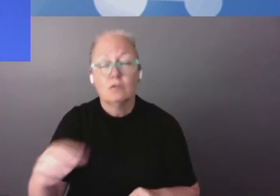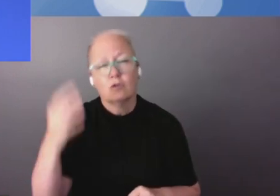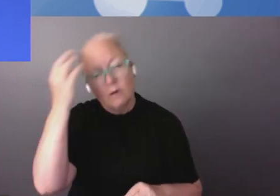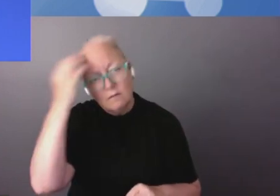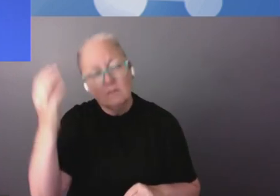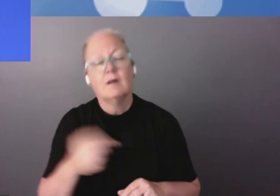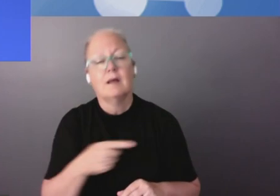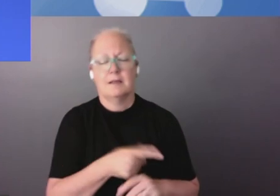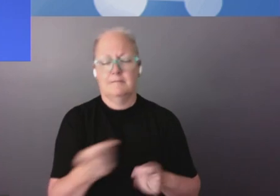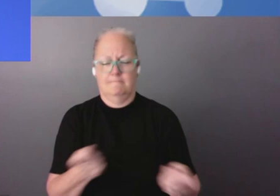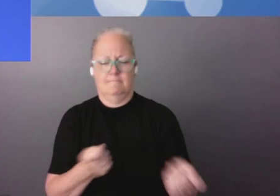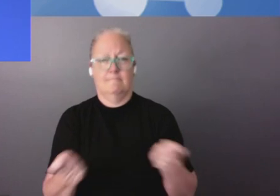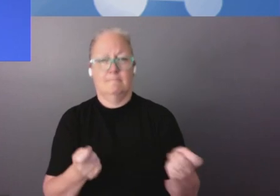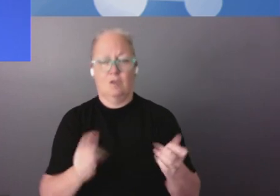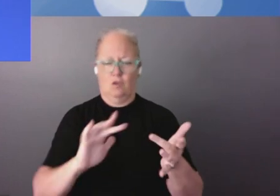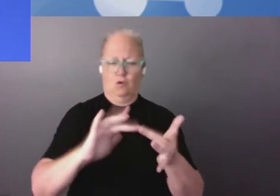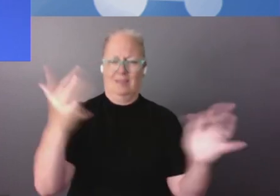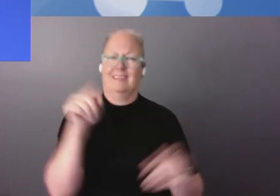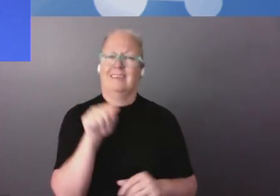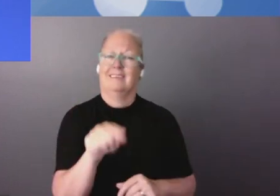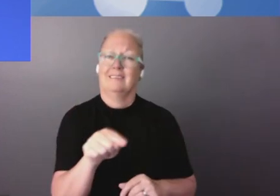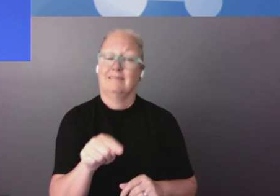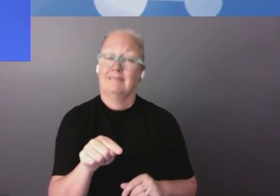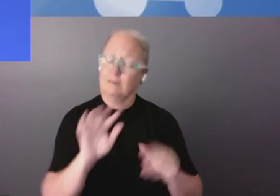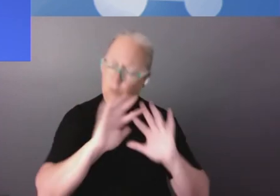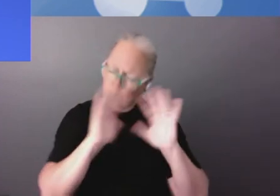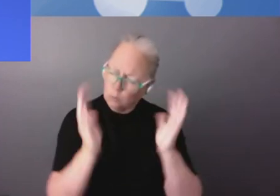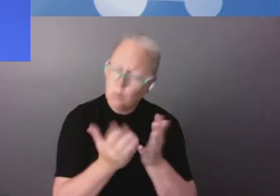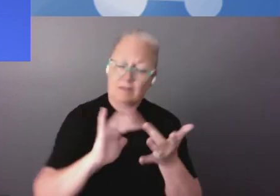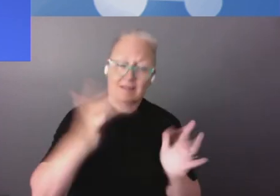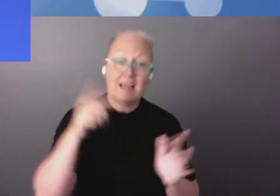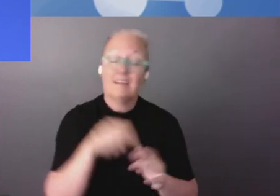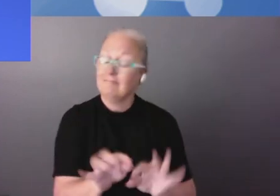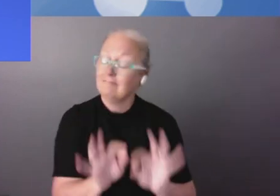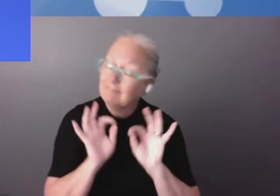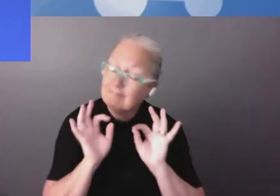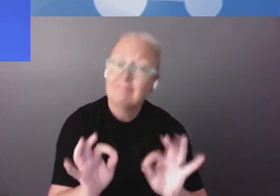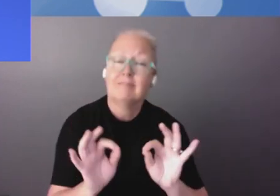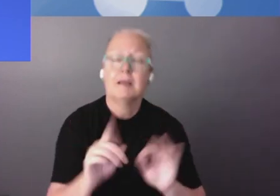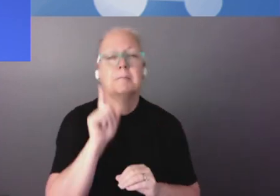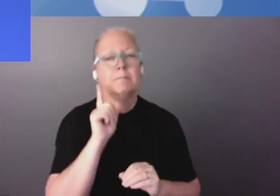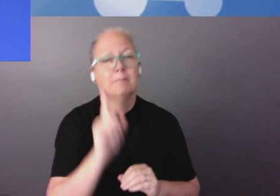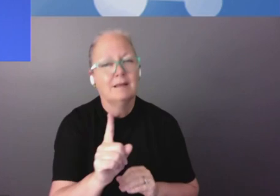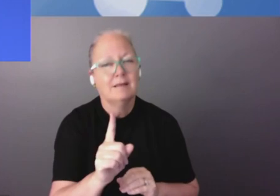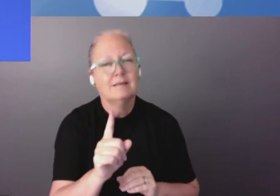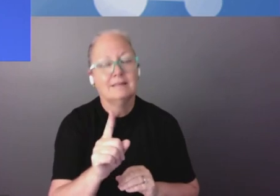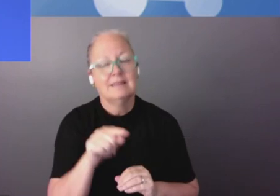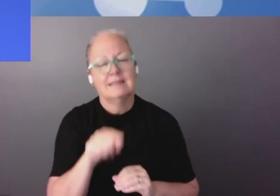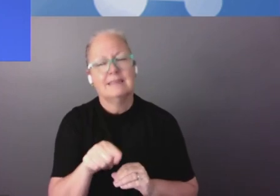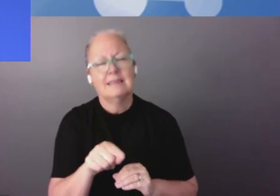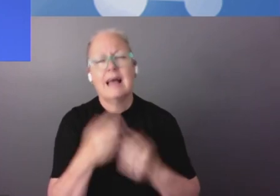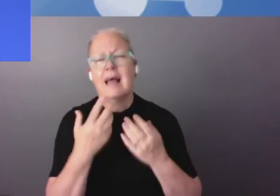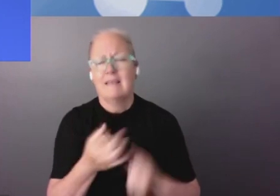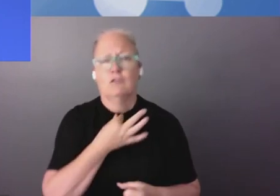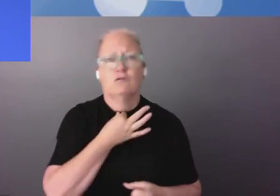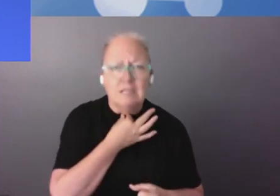ludzi wiele ryzyk, tworzy wiele nowych ryzyk. Jestem jednak przekonany, że ta konferencja